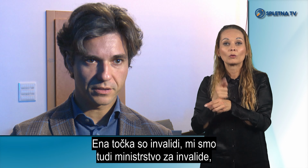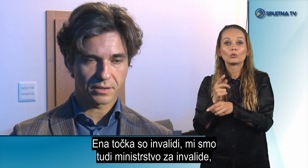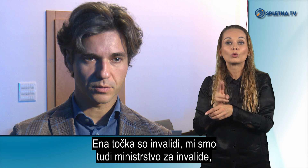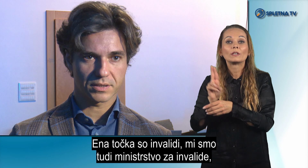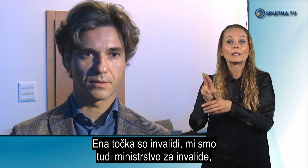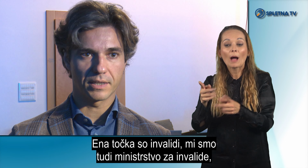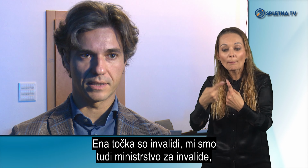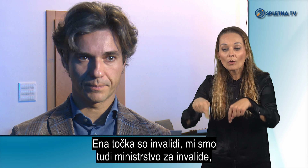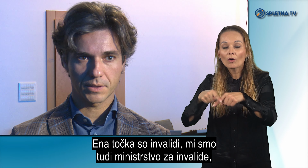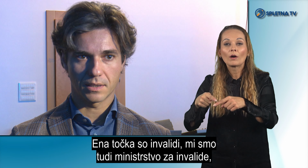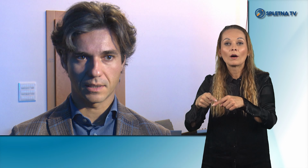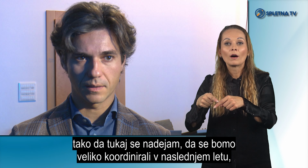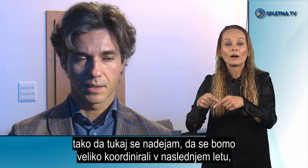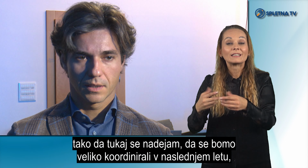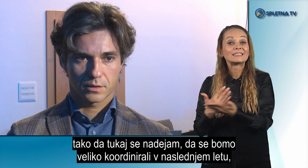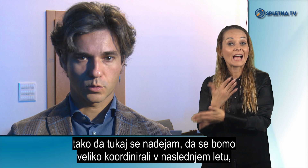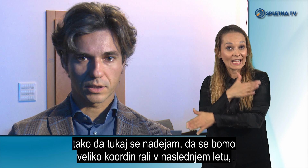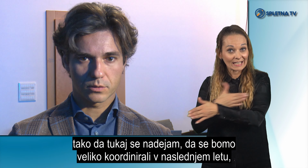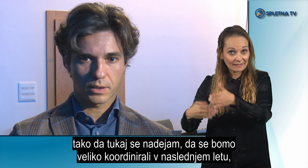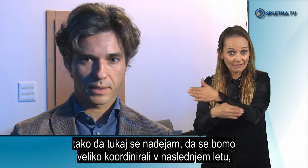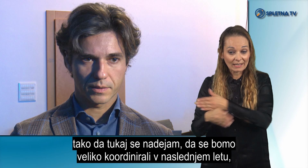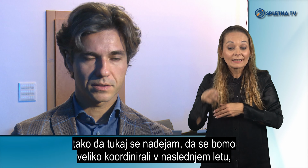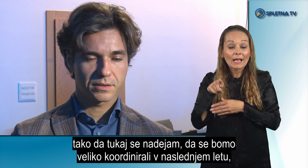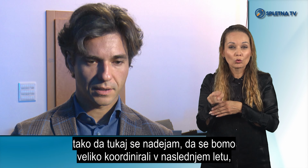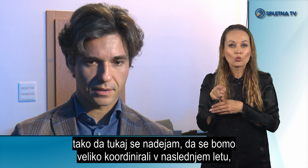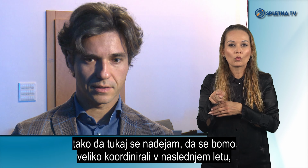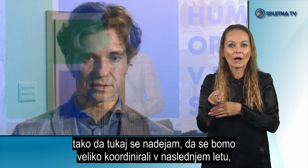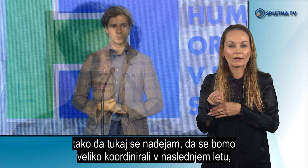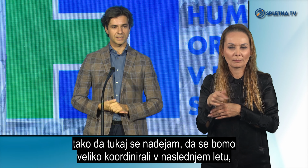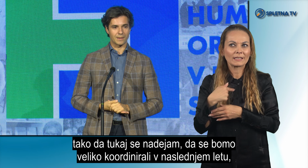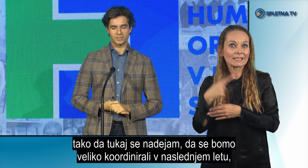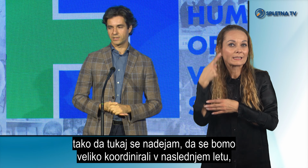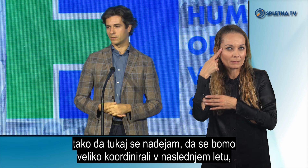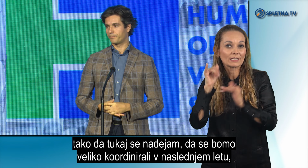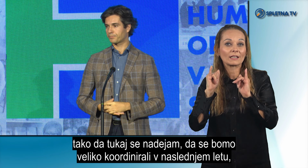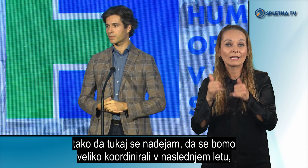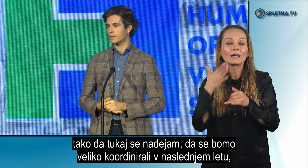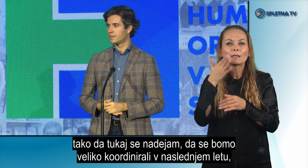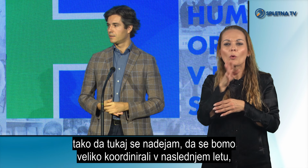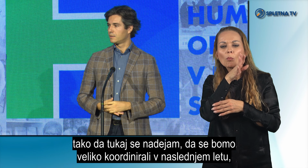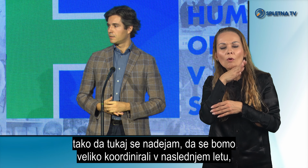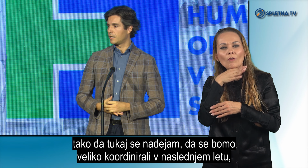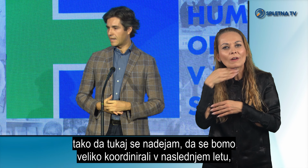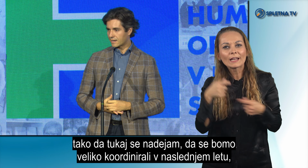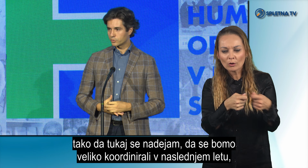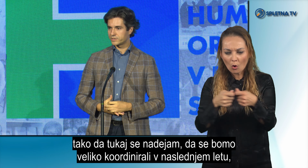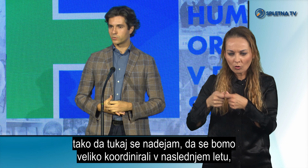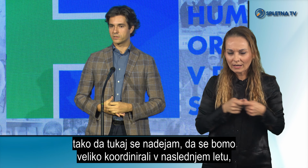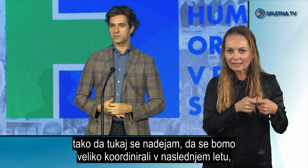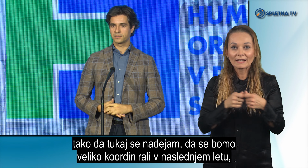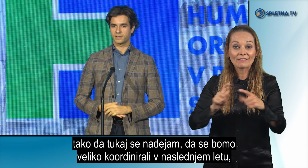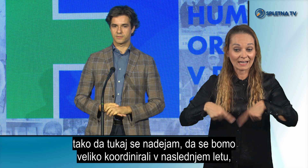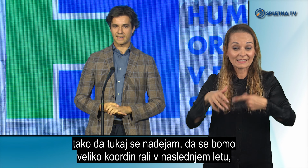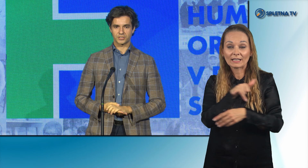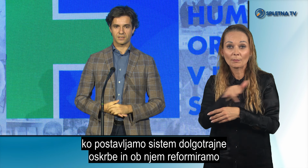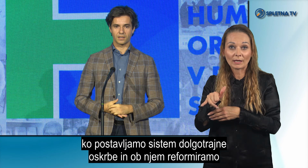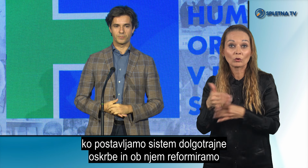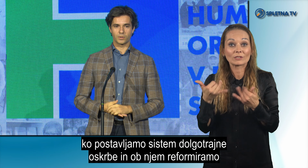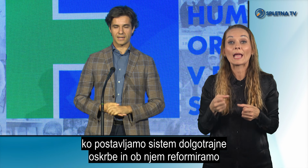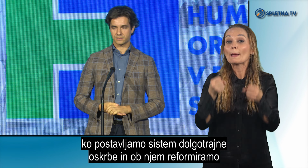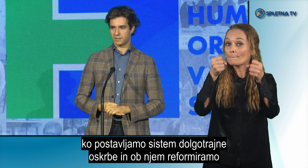tudi ministrstvo za invalide. Tako da tukaj si nadejam, da se bomo veliko koordinirali v naslednjem letu,